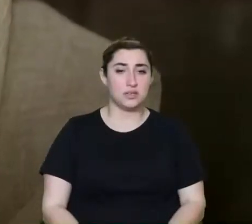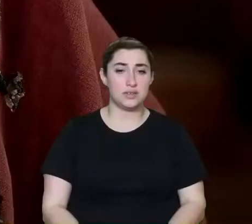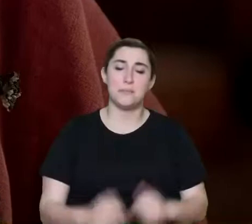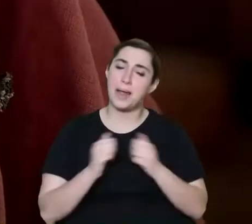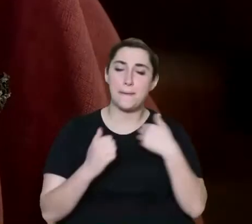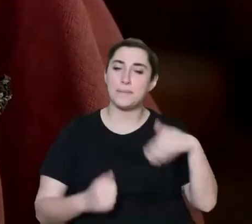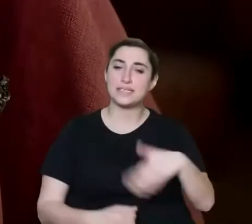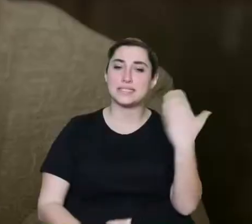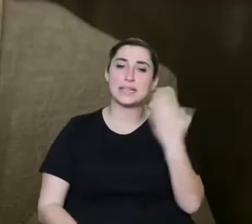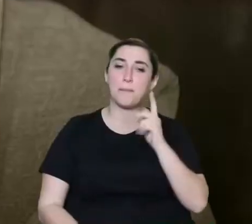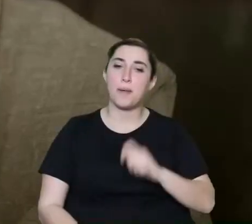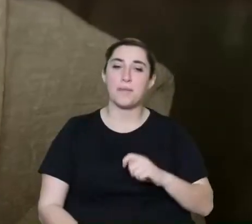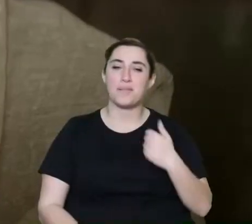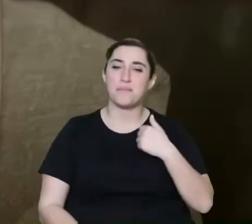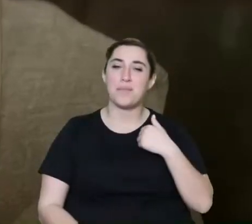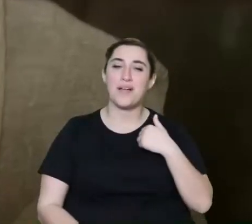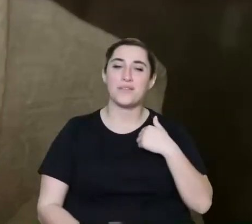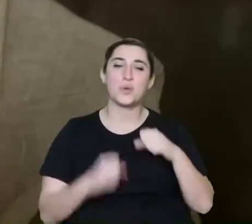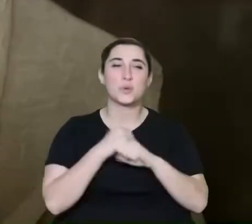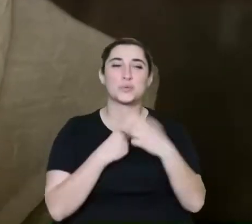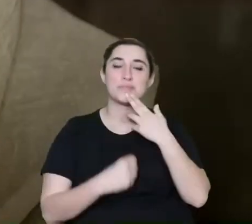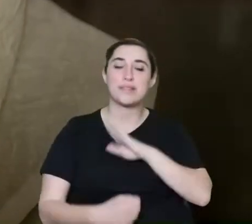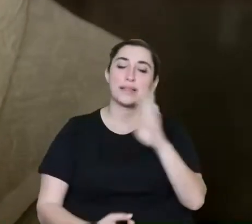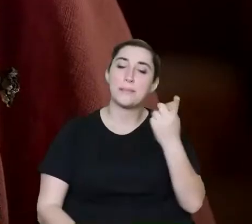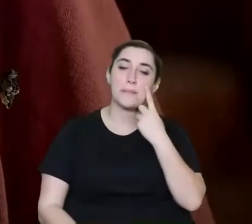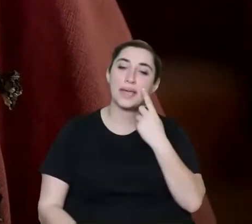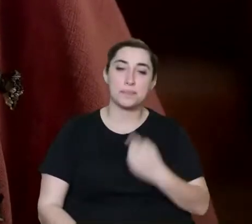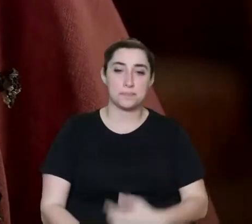Beraber çıkalım. Ben de Gülsün bacıya varırım bir.